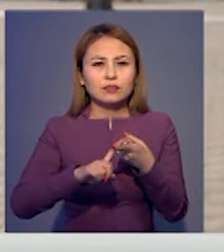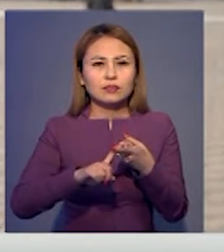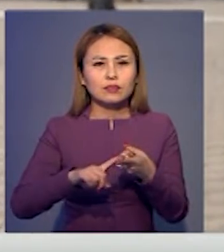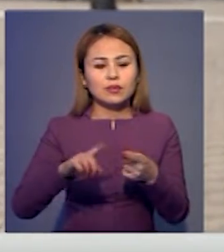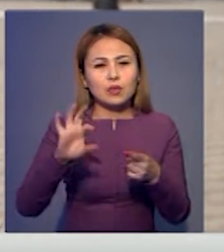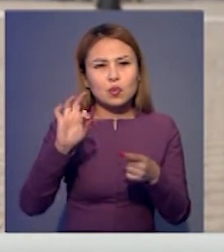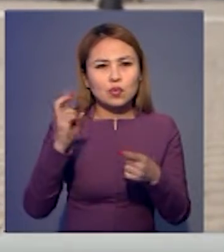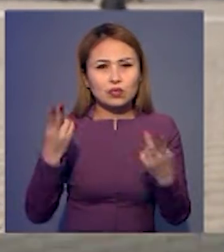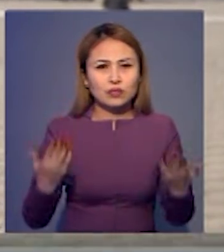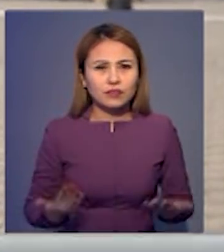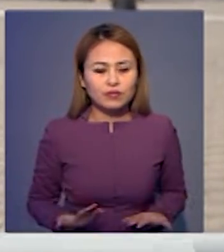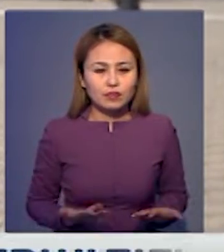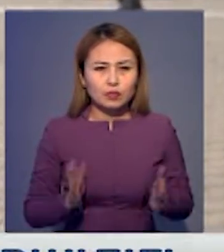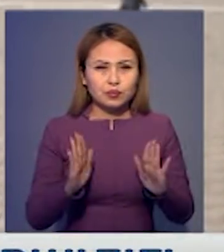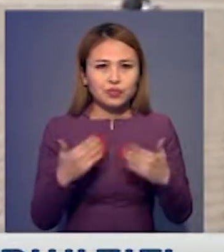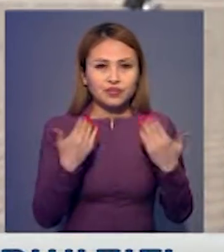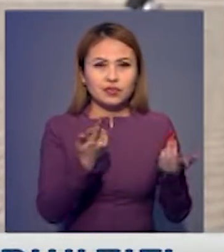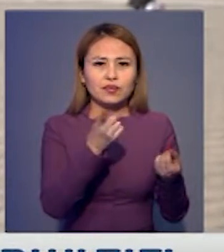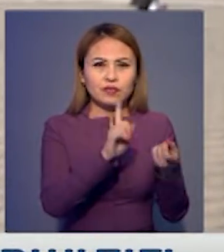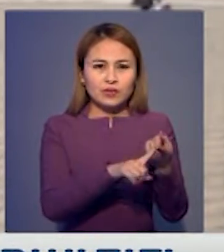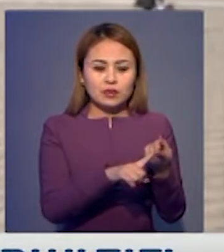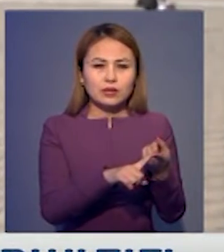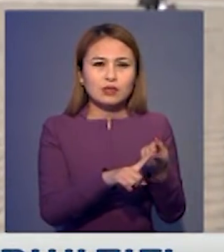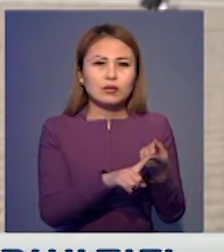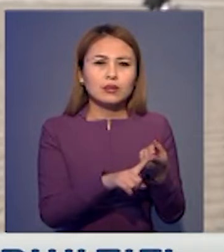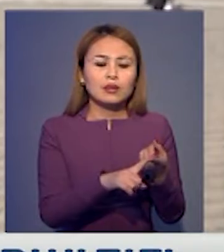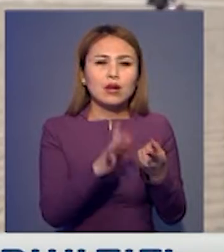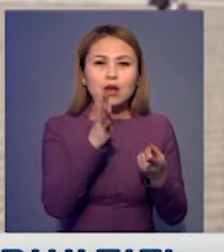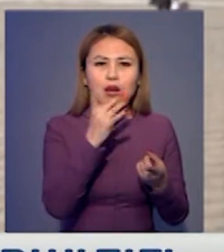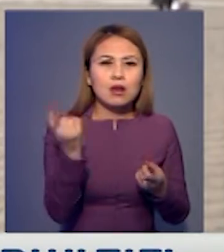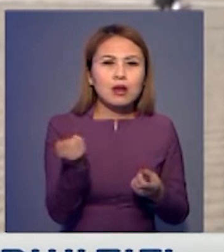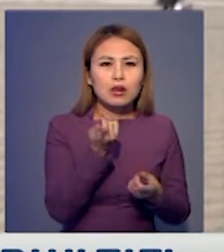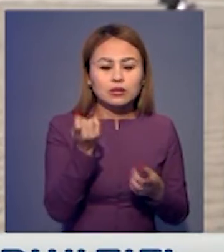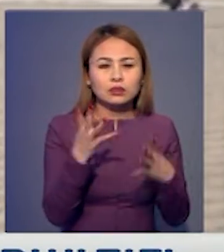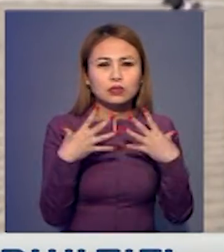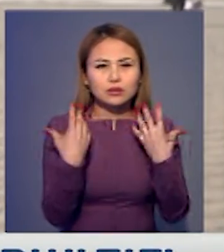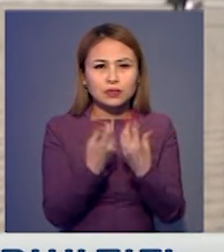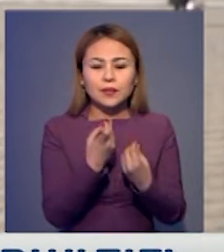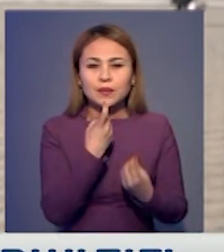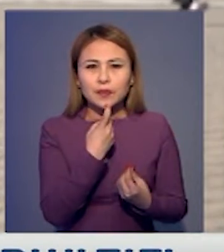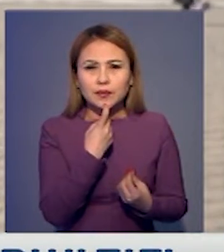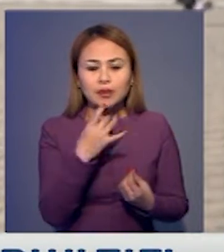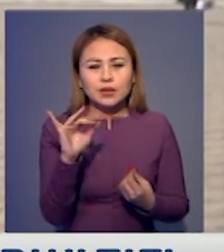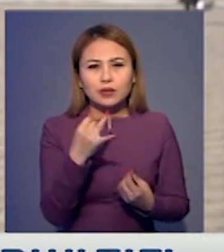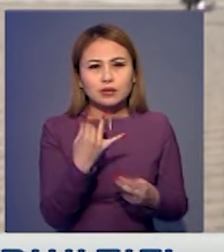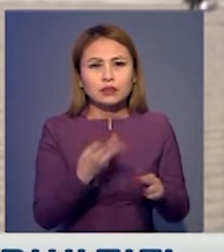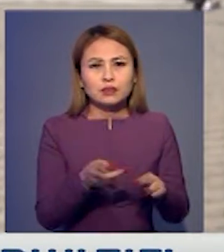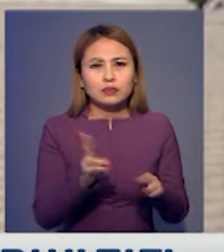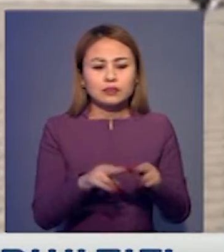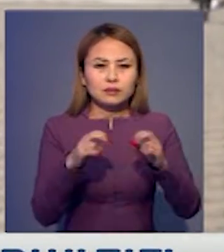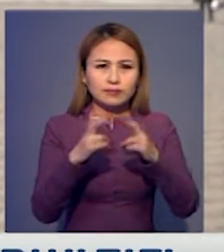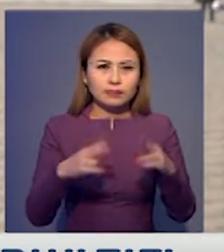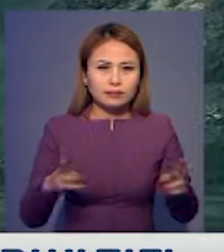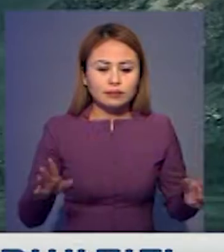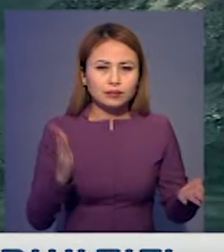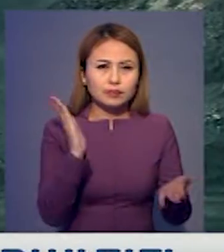әлеуметтік салаға бағытталатын болады. Өйткені жаңағы аз қамтылған отбасыларға жаңағы әлеуметтік салаға нысандарға